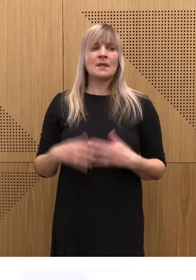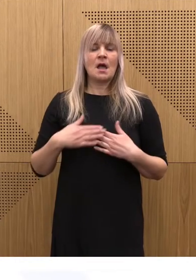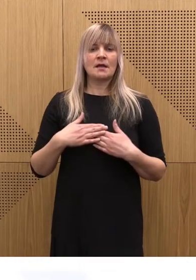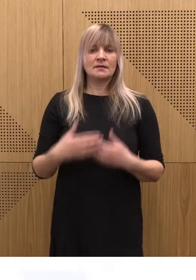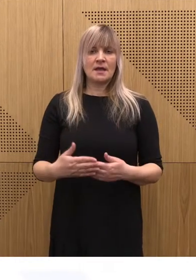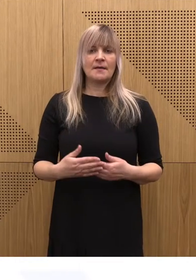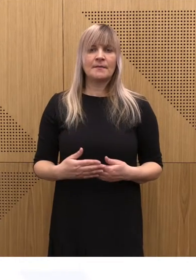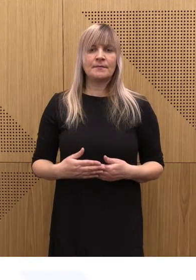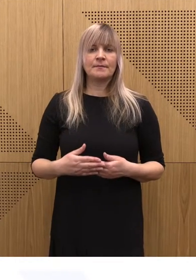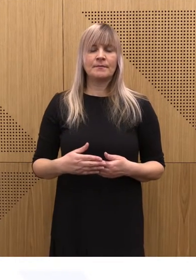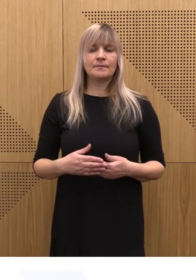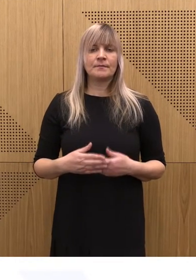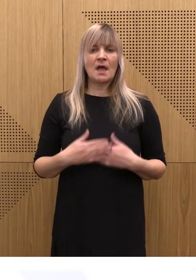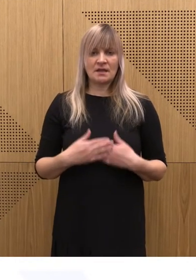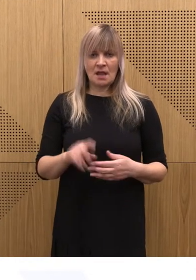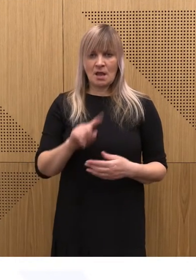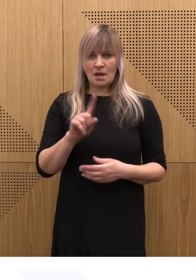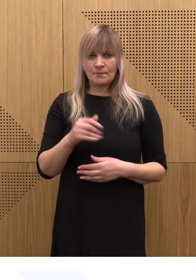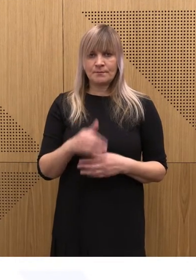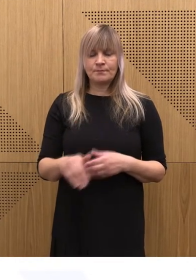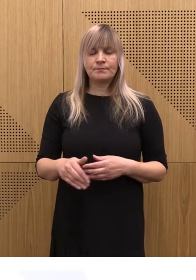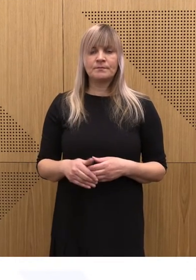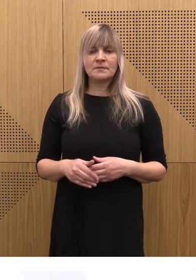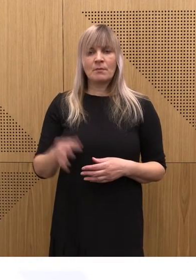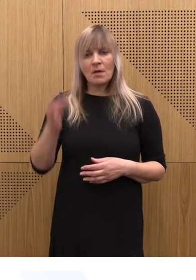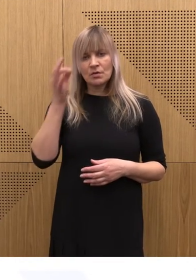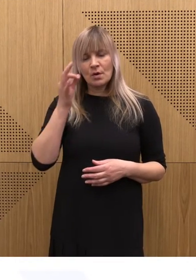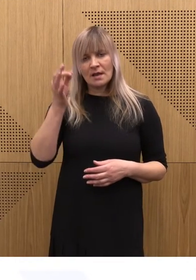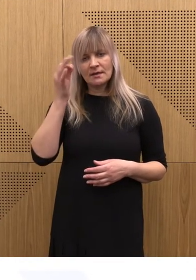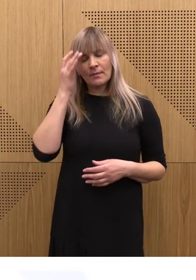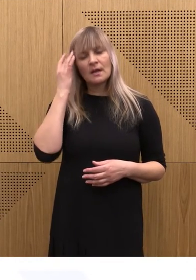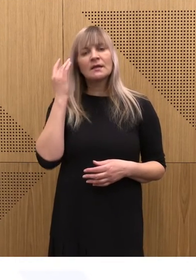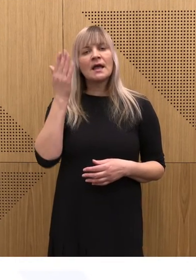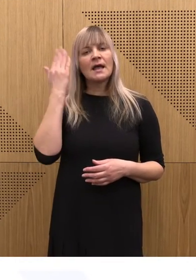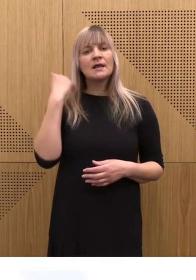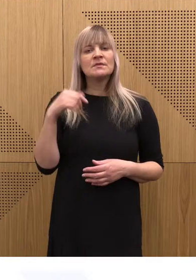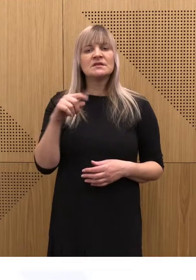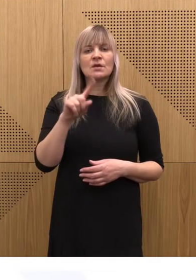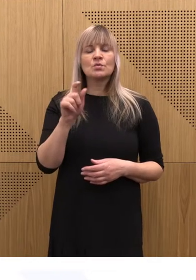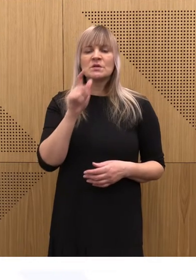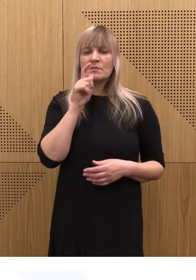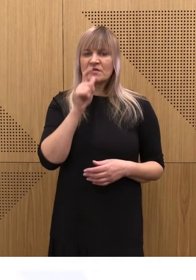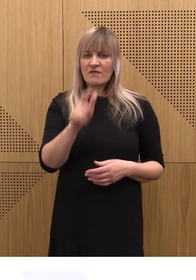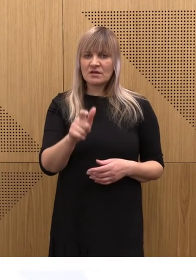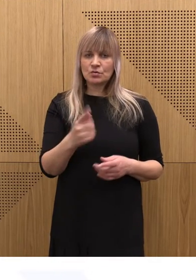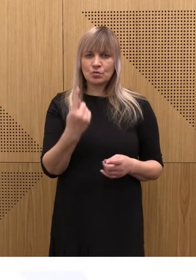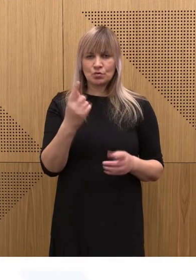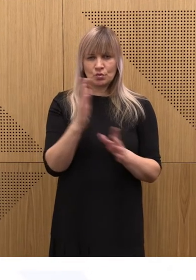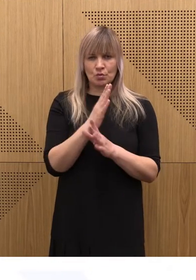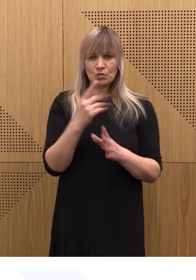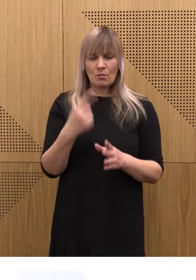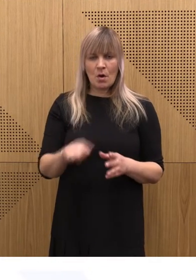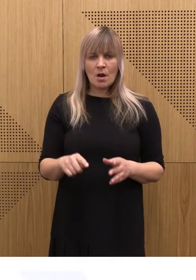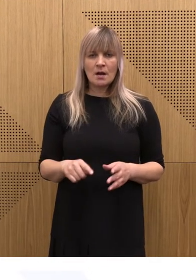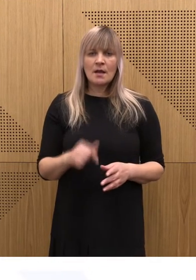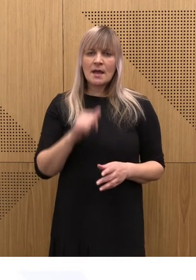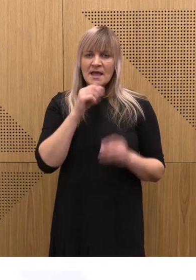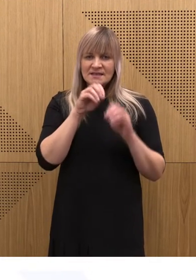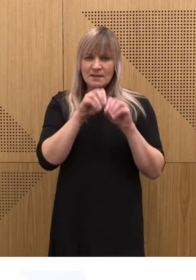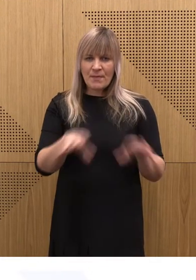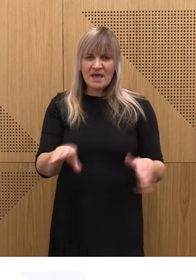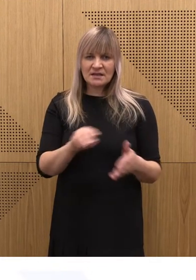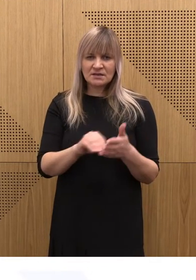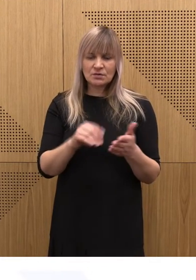Aitäh Tiina Jaaksonile. Ma lihtsalt tuletan meelde eelmise küsimuse vastusena ühte juhtumit, mida käsitles ka Eesti meedia,